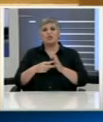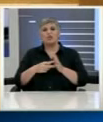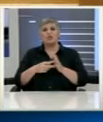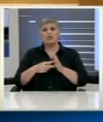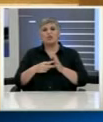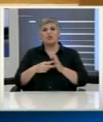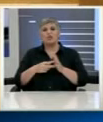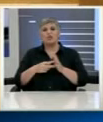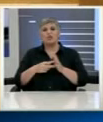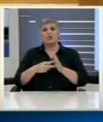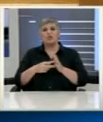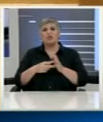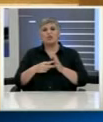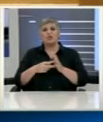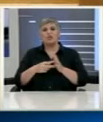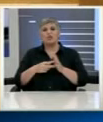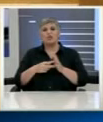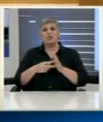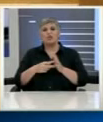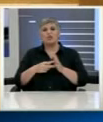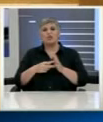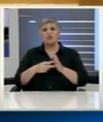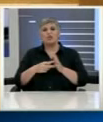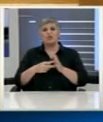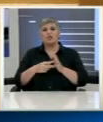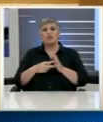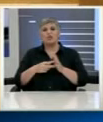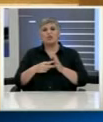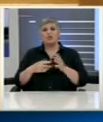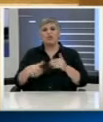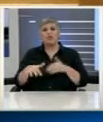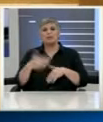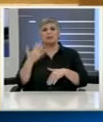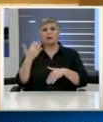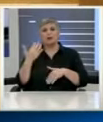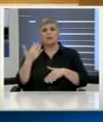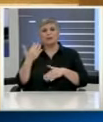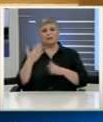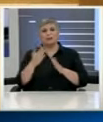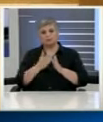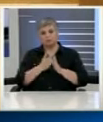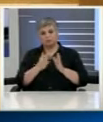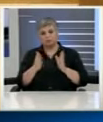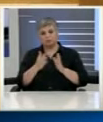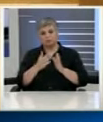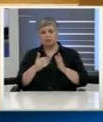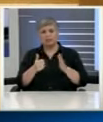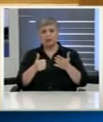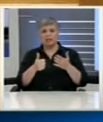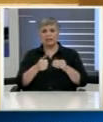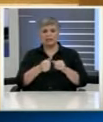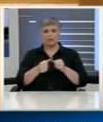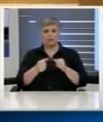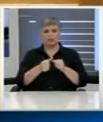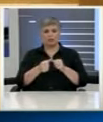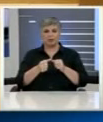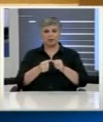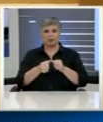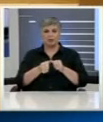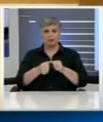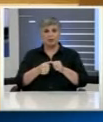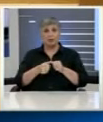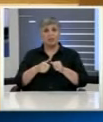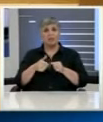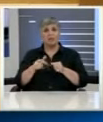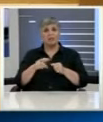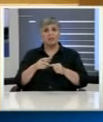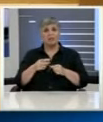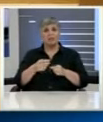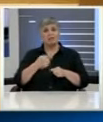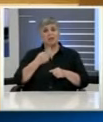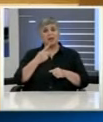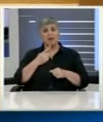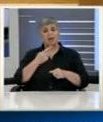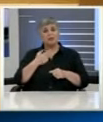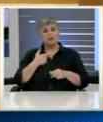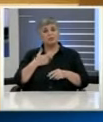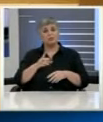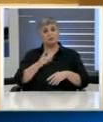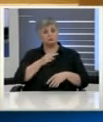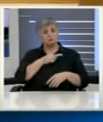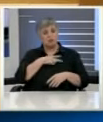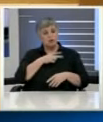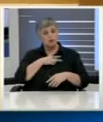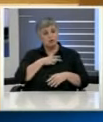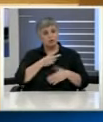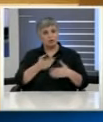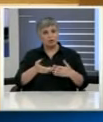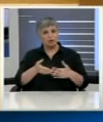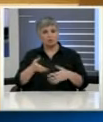ζετε 2015 μετά από όλα αυτά που έχουν ειπωθεί μετά από όλα αυτά που έχουμε μάθει μετά